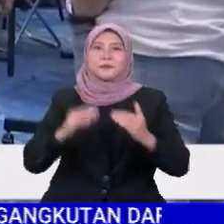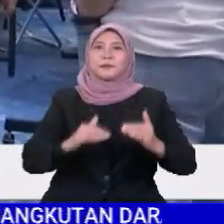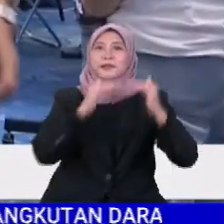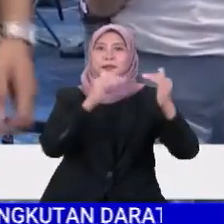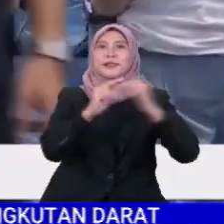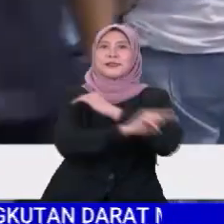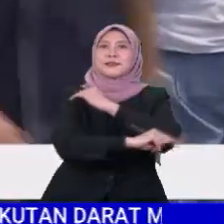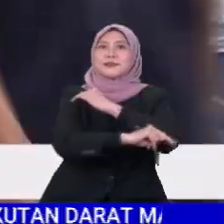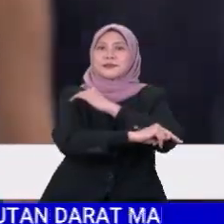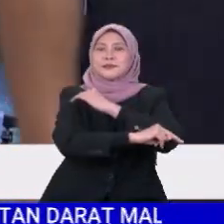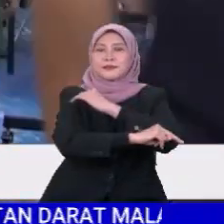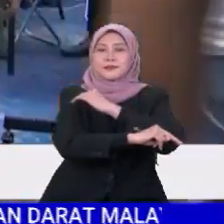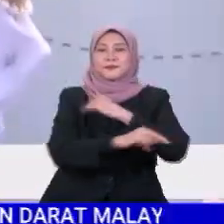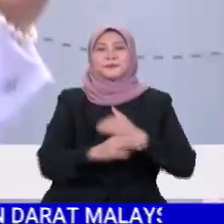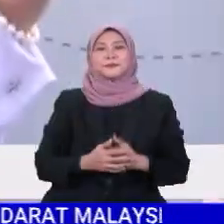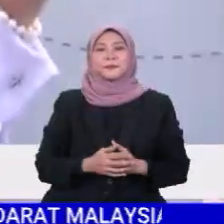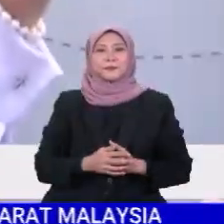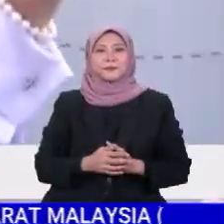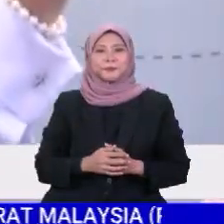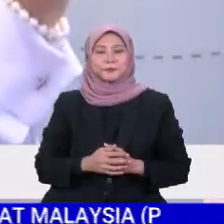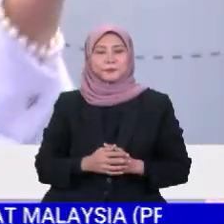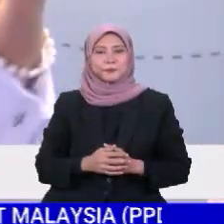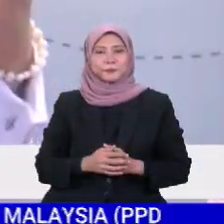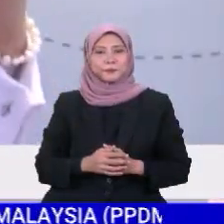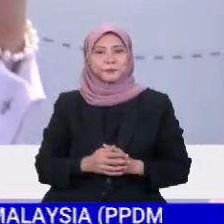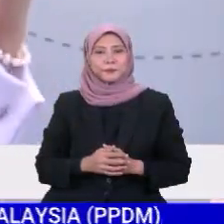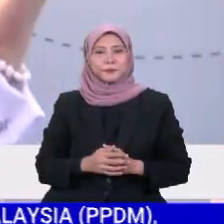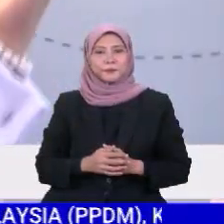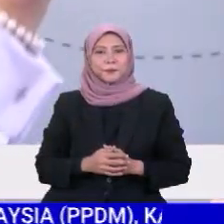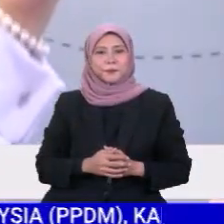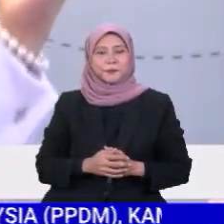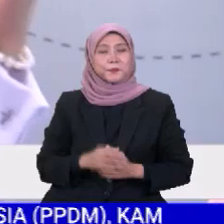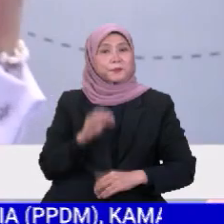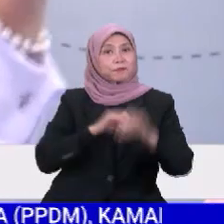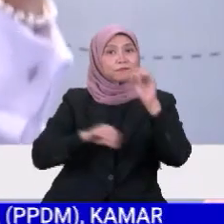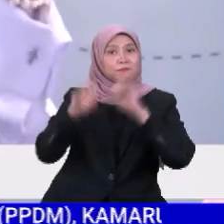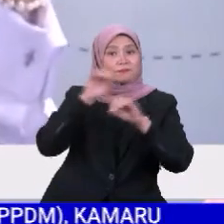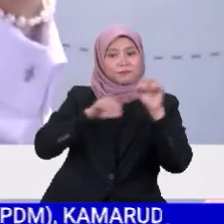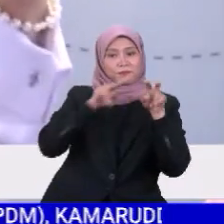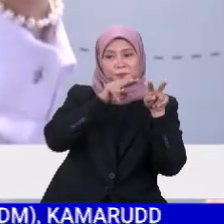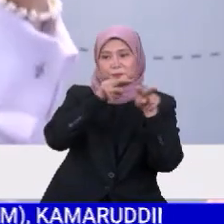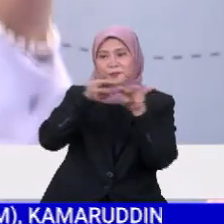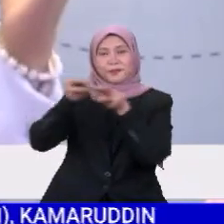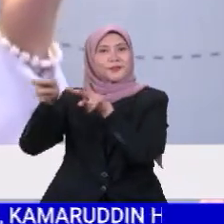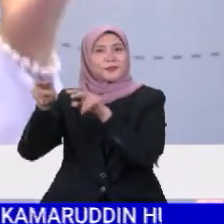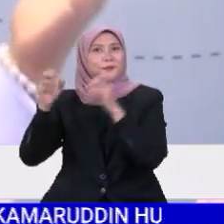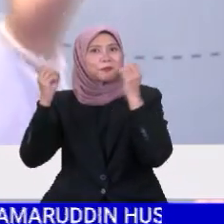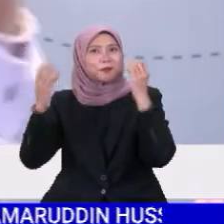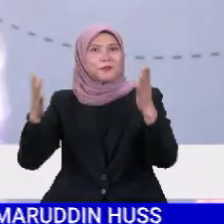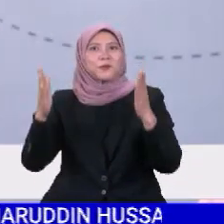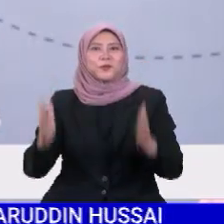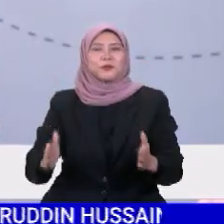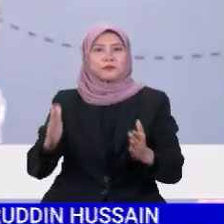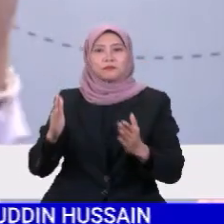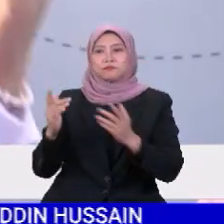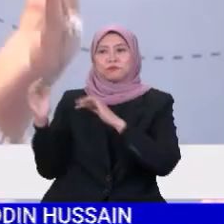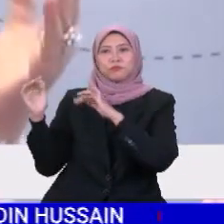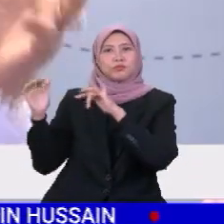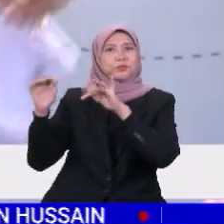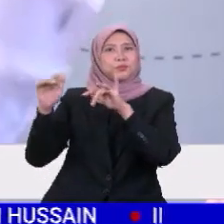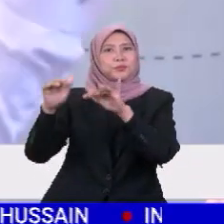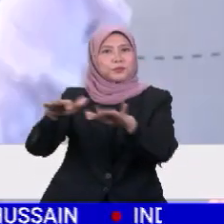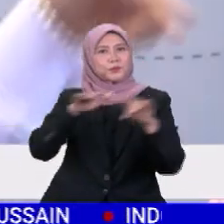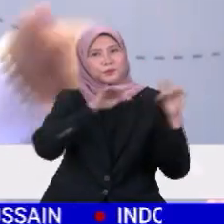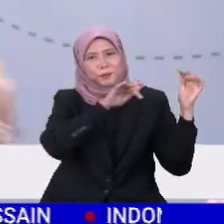peringkat negeri. Jadi apa yang kita boleh lihat memang rata-rata pengunjung mula datang